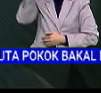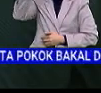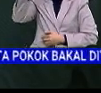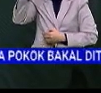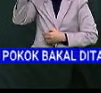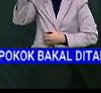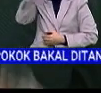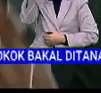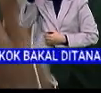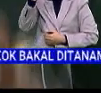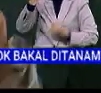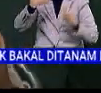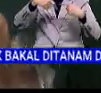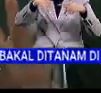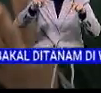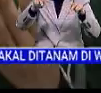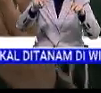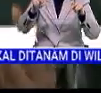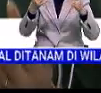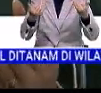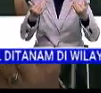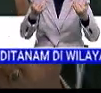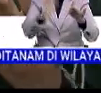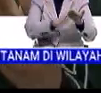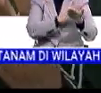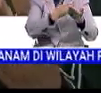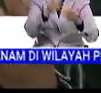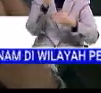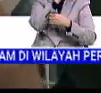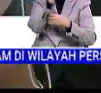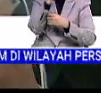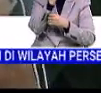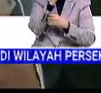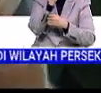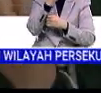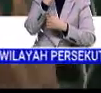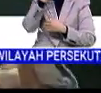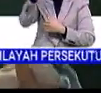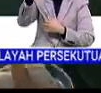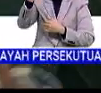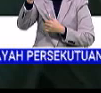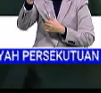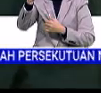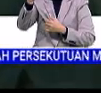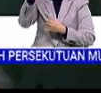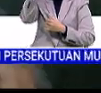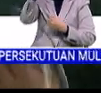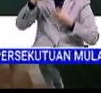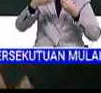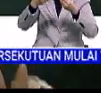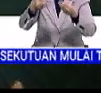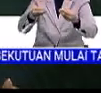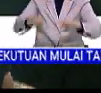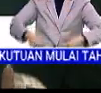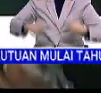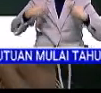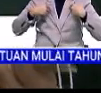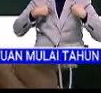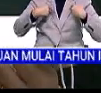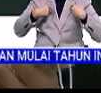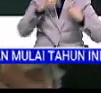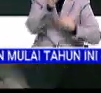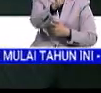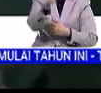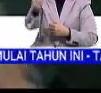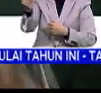sebab dapat peluang untuk nyanyi lagu yang sangat-sangat orang kata best memberi makna pada kehidupan kami masing-masing.